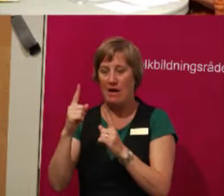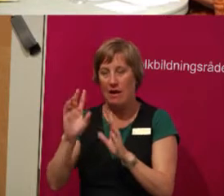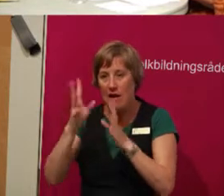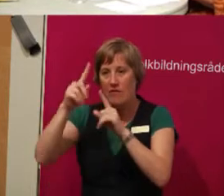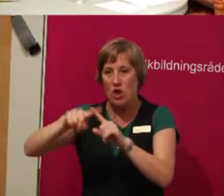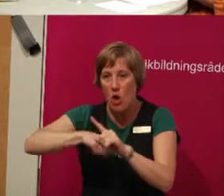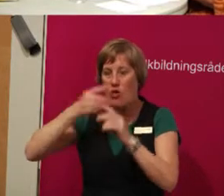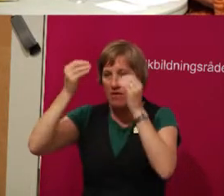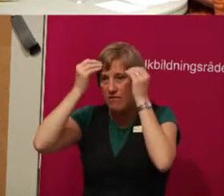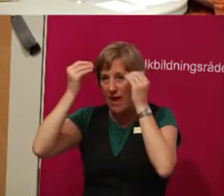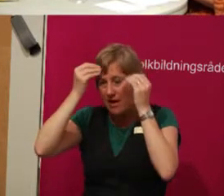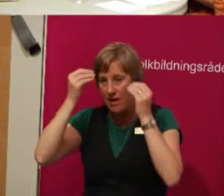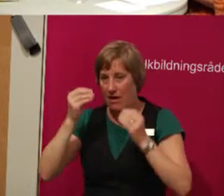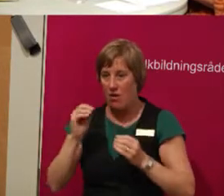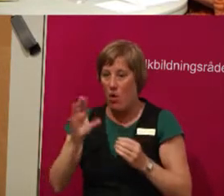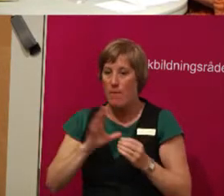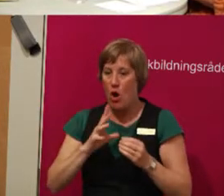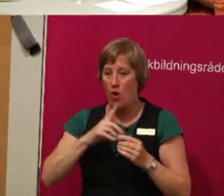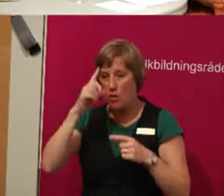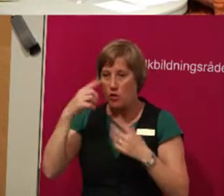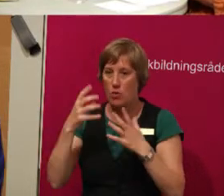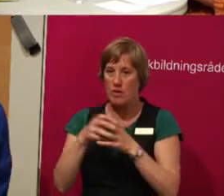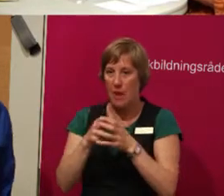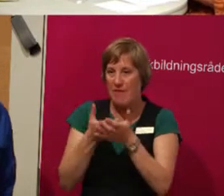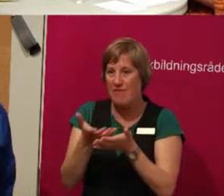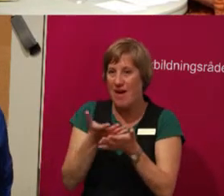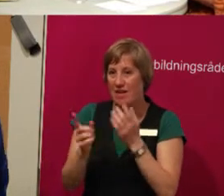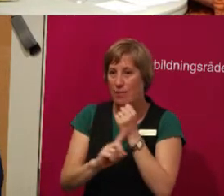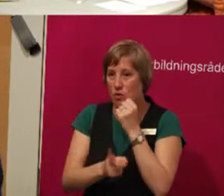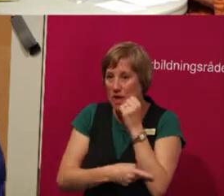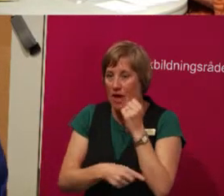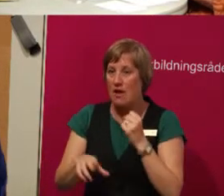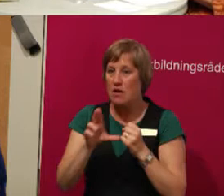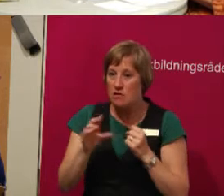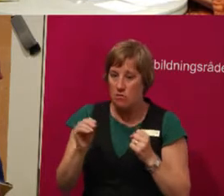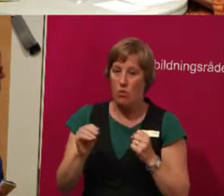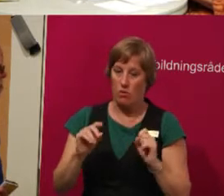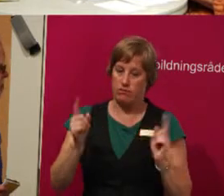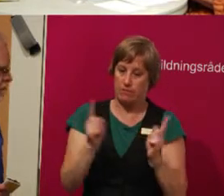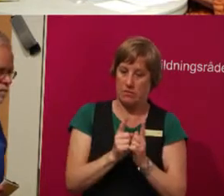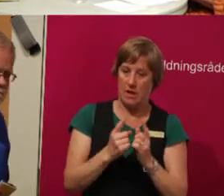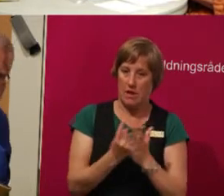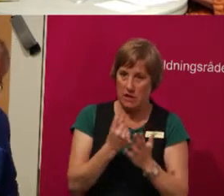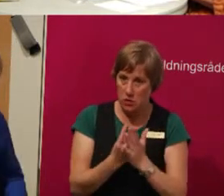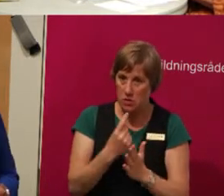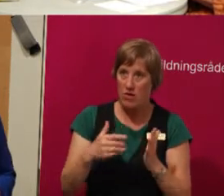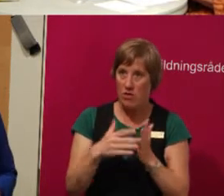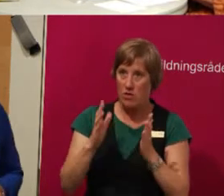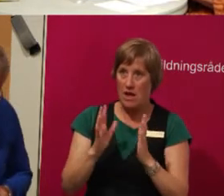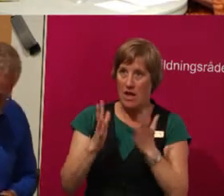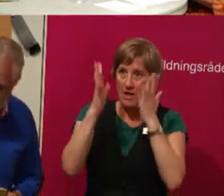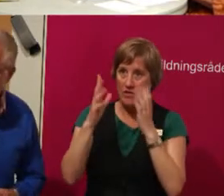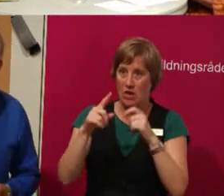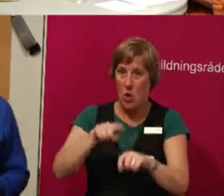in en kultursamverkansmodell, då kommer du att dra undan resurser ifrån det livslånga lärandet. Så att glöm inte det